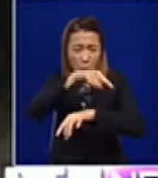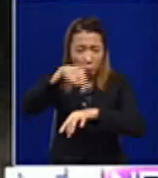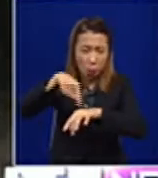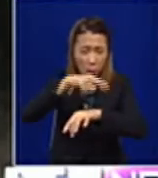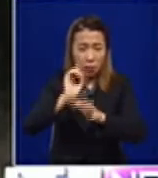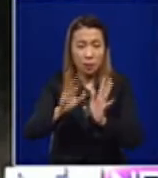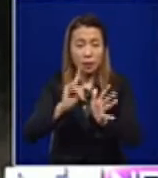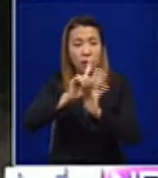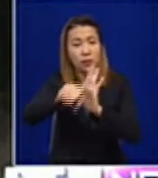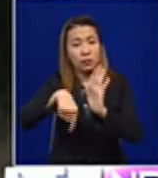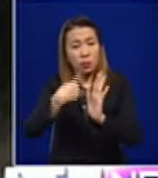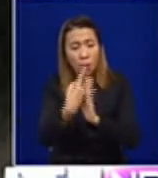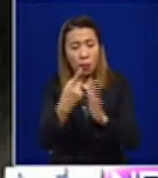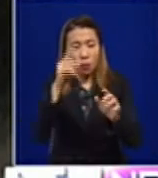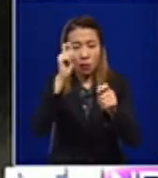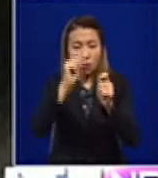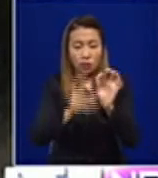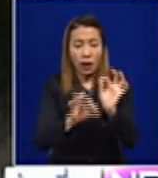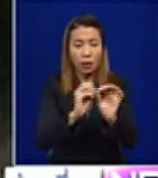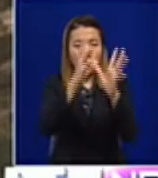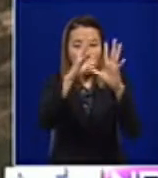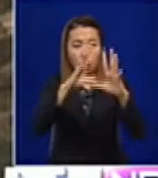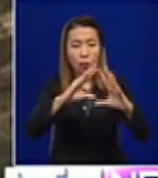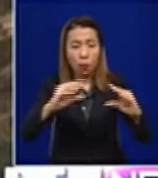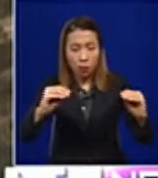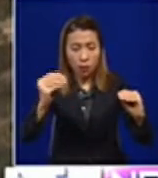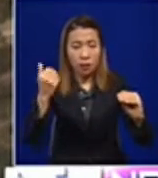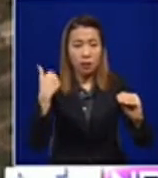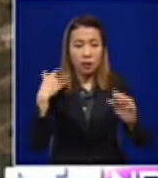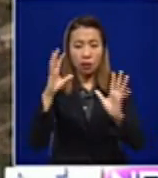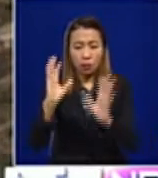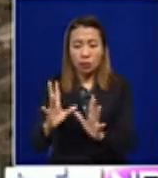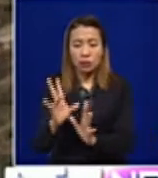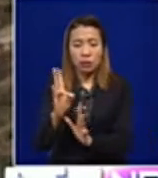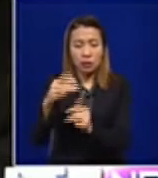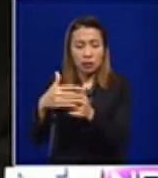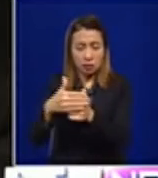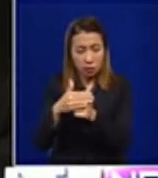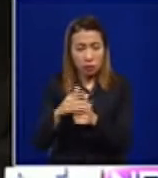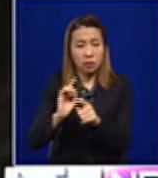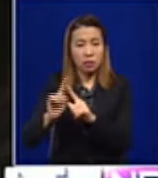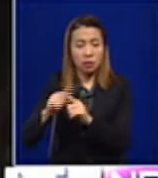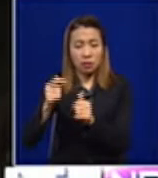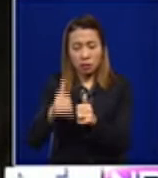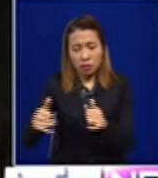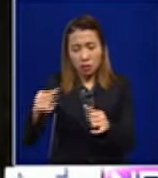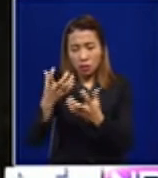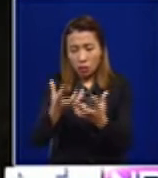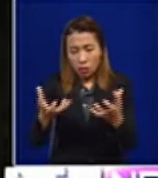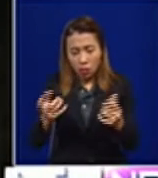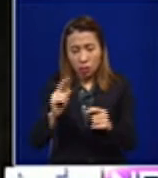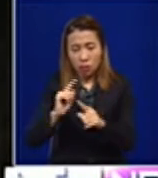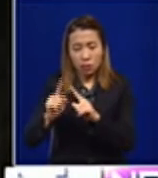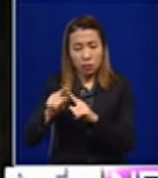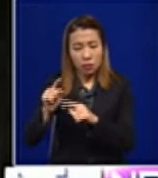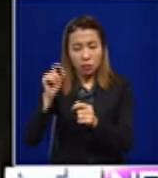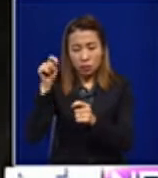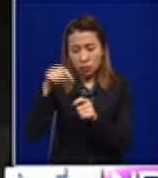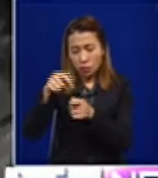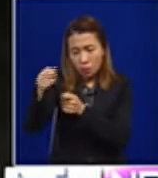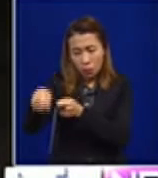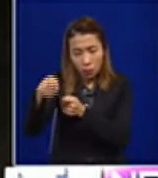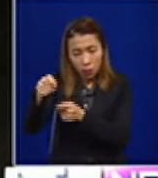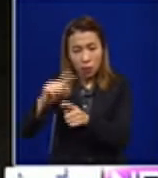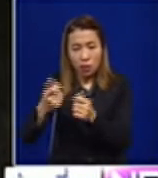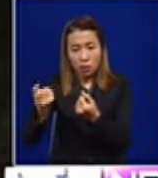ชั่วโมงจึงควบคุมไฟได้ทั้งหมดค่ะพร้อมนำตัวผู้ต้องหาทั้ง7คนที่จุดไฟเผาป่าและของกลางอุปกรณ์ทางการเกษตร